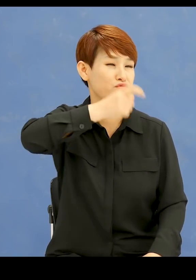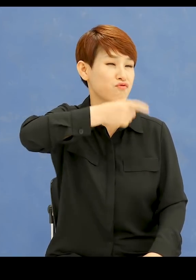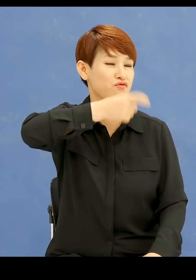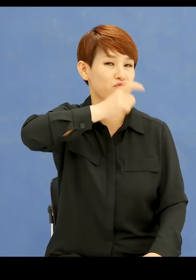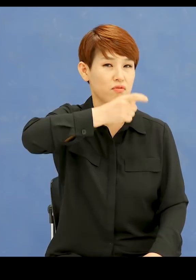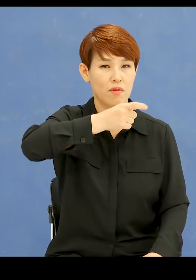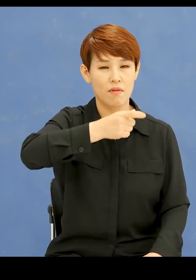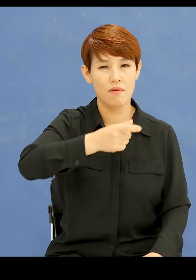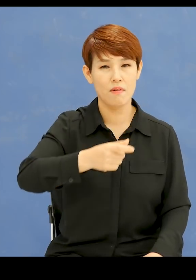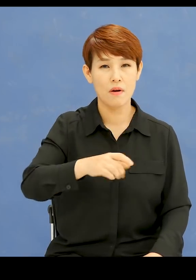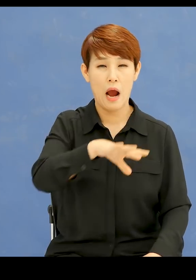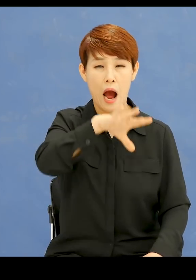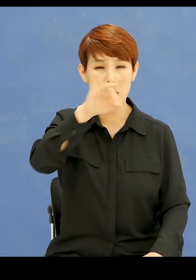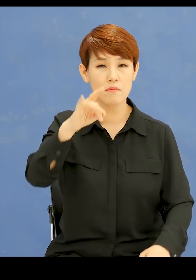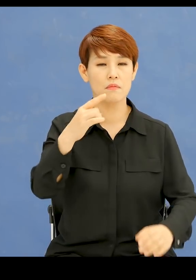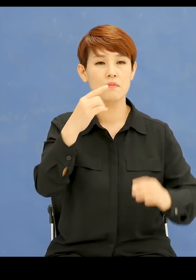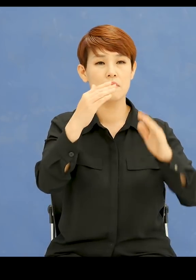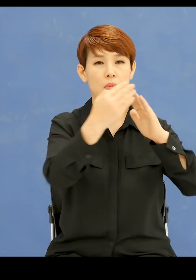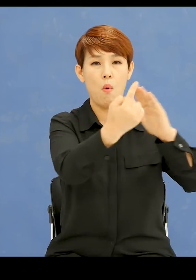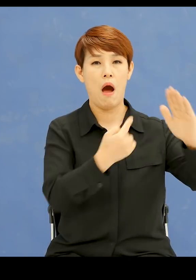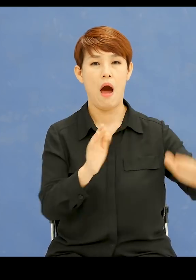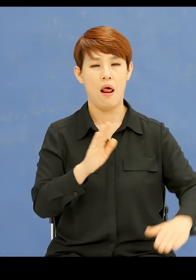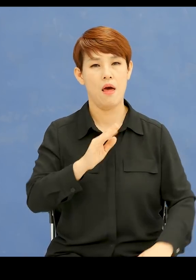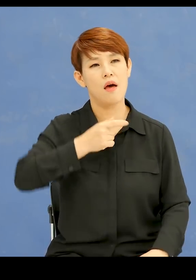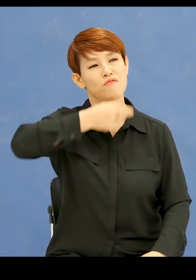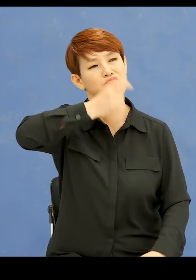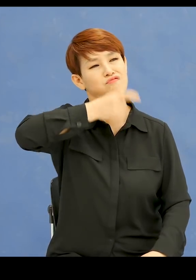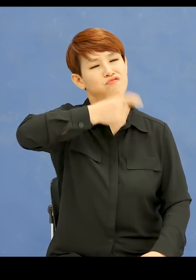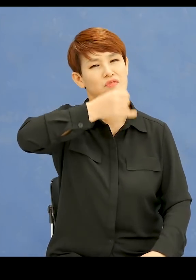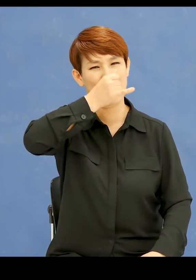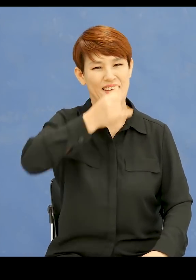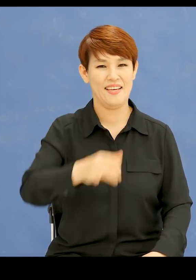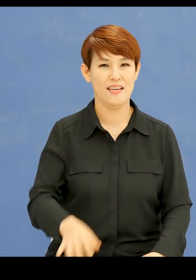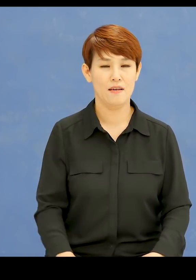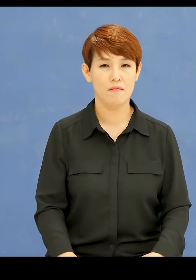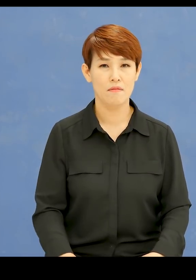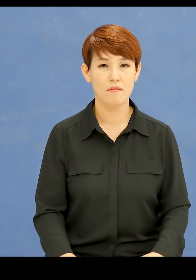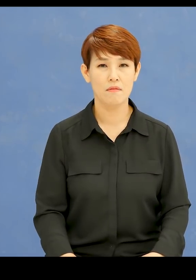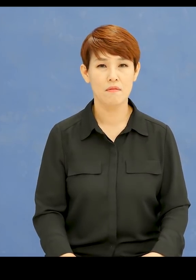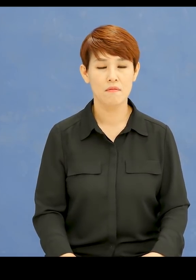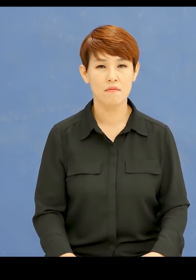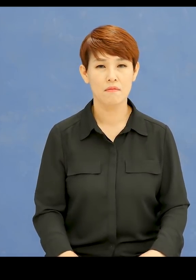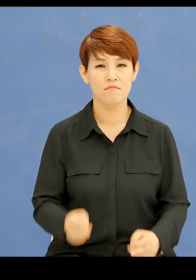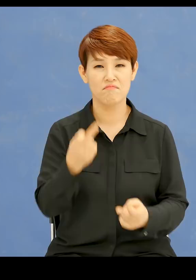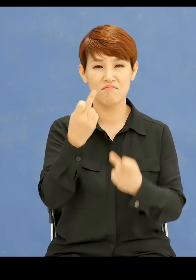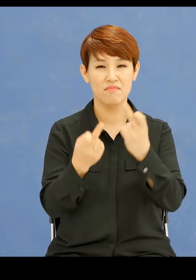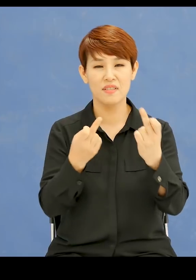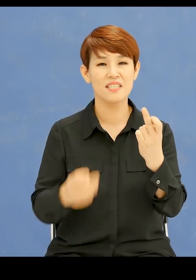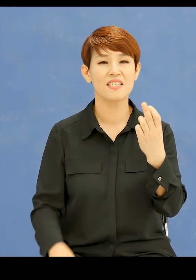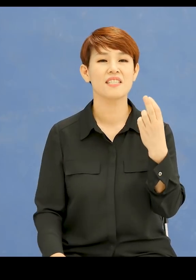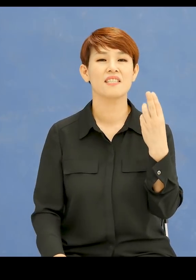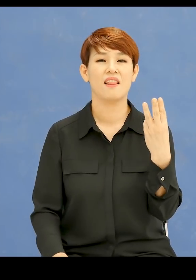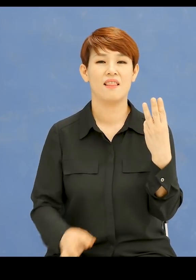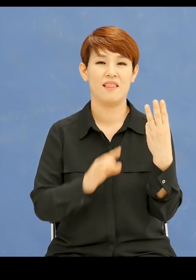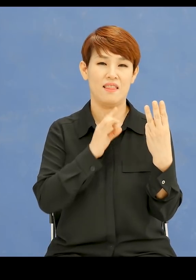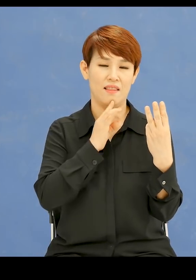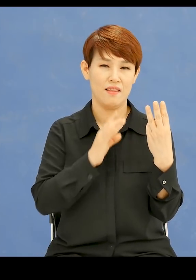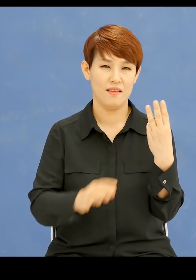집을 가끔 이제 종종 안 들어오시는 아이들만 있고요. 네. 3남매만 집에 있고 우리 학교를 가야